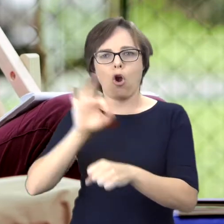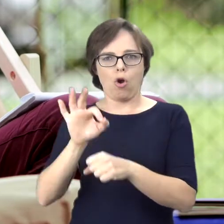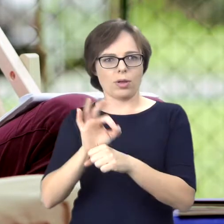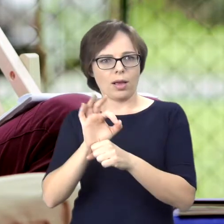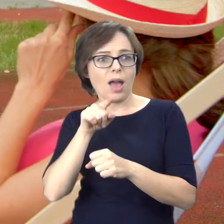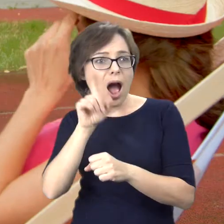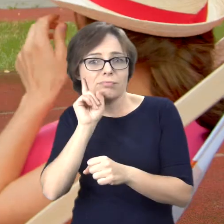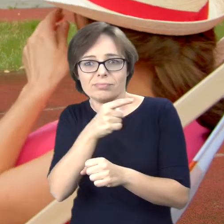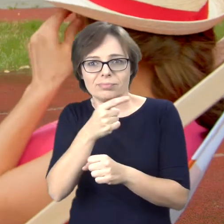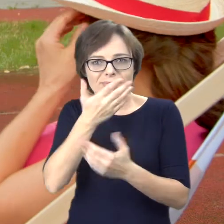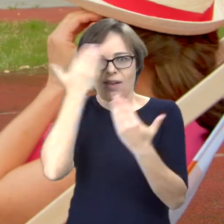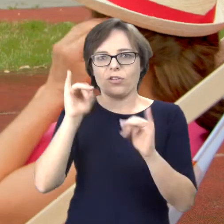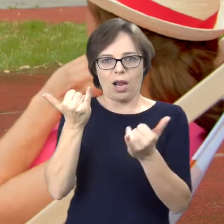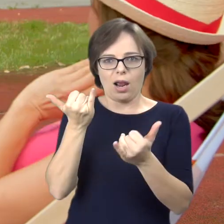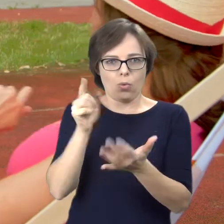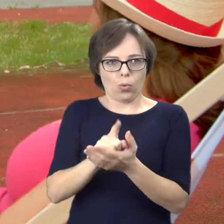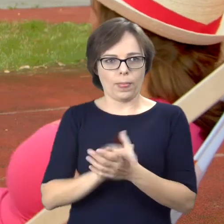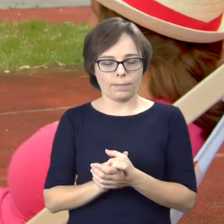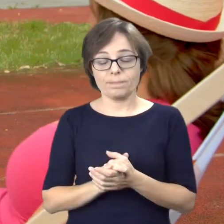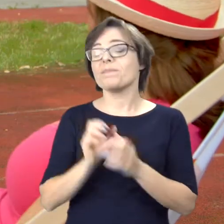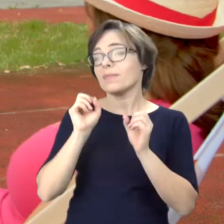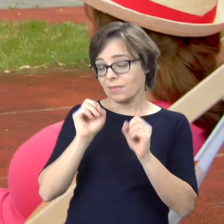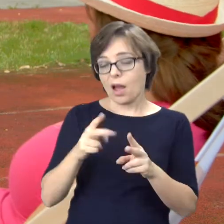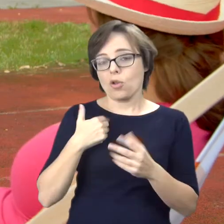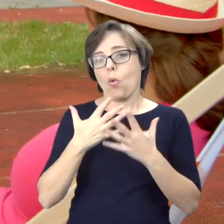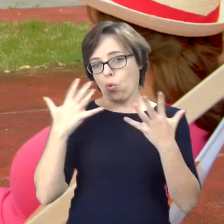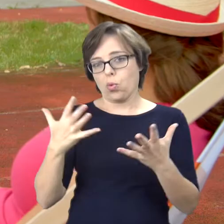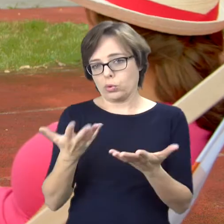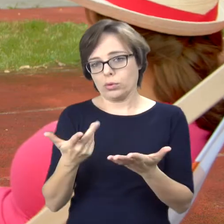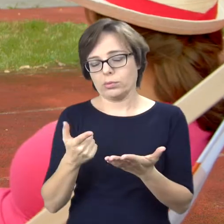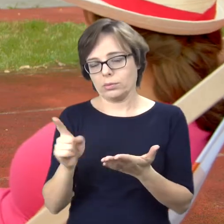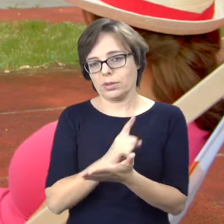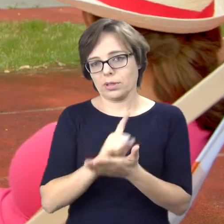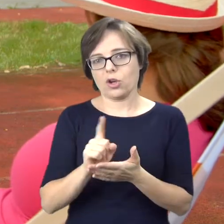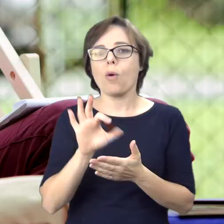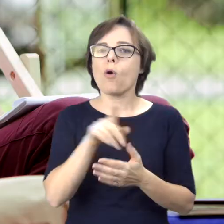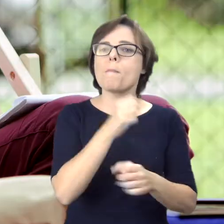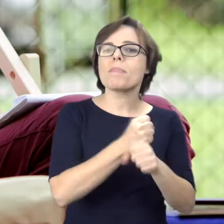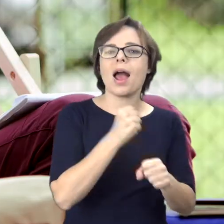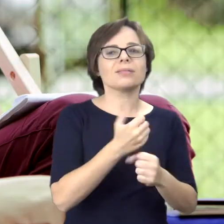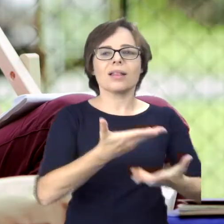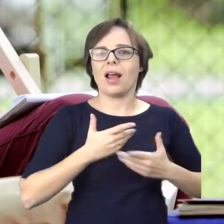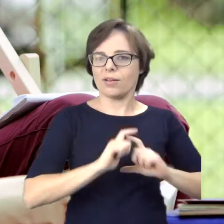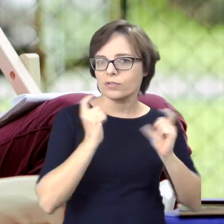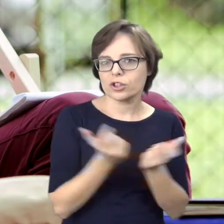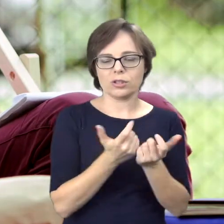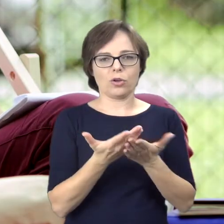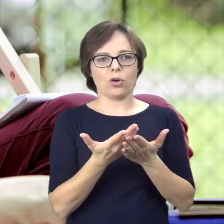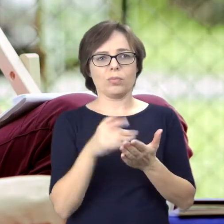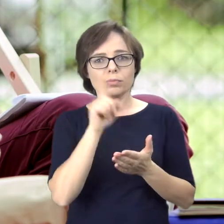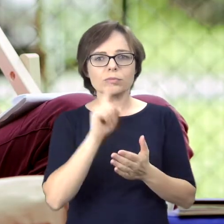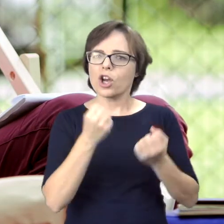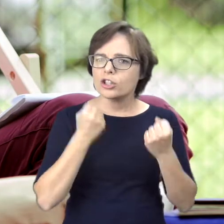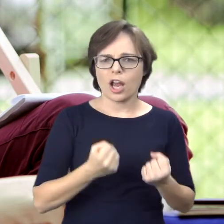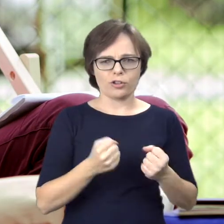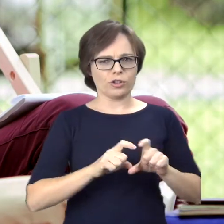było to jakieś ryzyko, prawda? No bardzo duże, bo wiesz, odchodząc z pracy na etacie, gdzie masz skórę, furę i komórę, tak? Czyli to jest taki ciężki, wiesz, czas, gdzie musisz